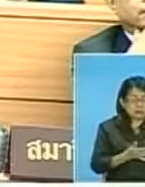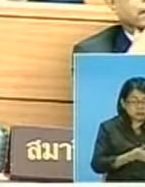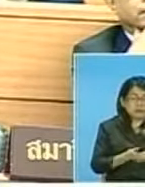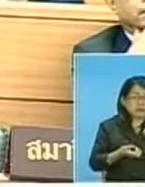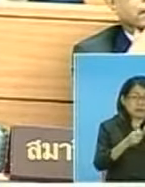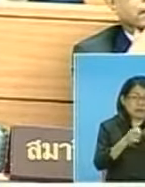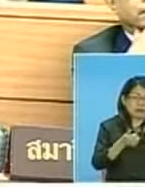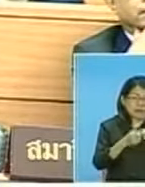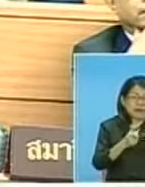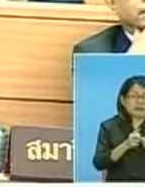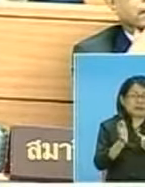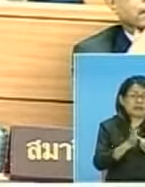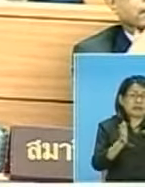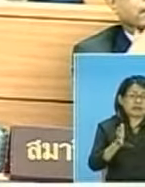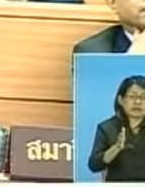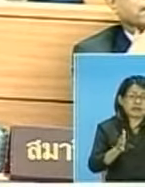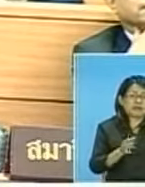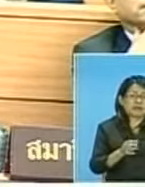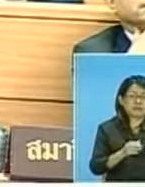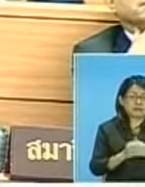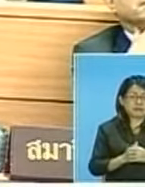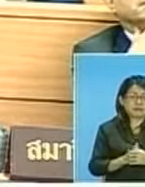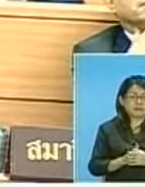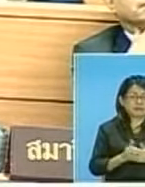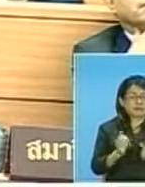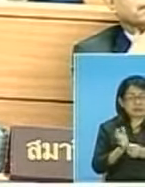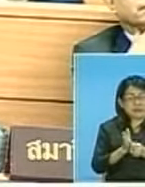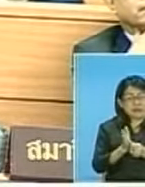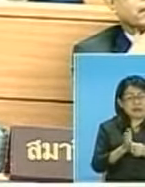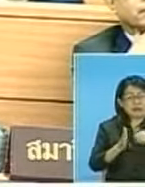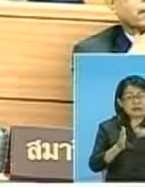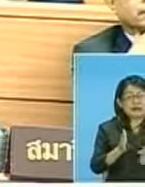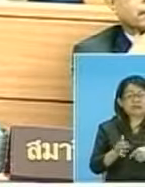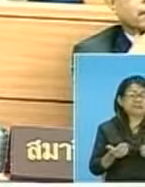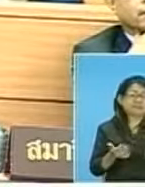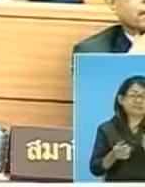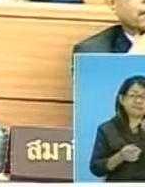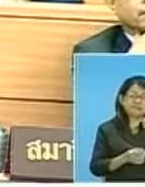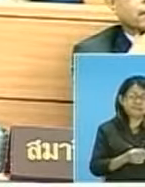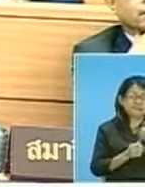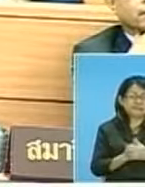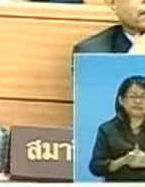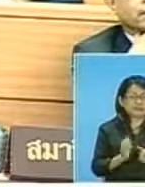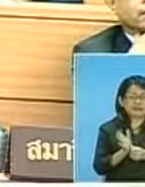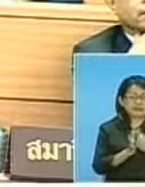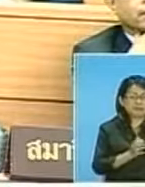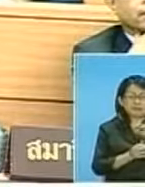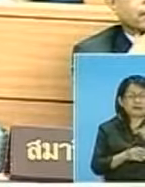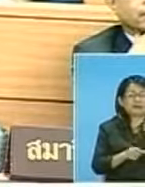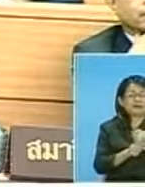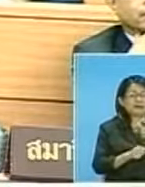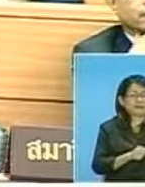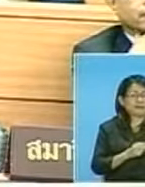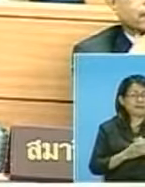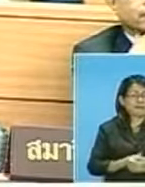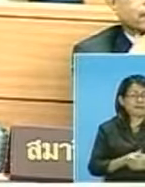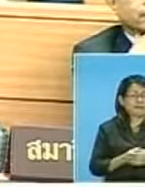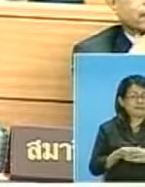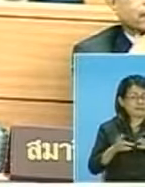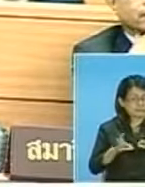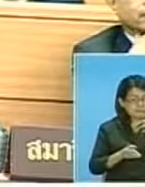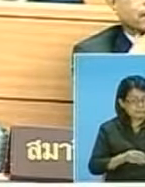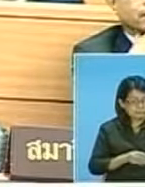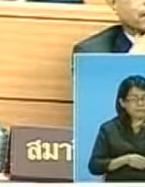แก้ไขทีหลังตอนนั้นก็จะเป็นการแก้ที่สายเกินไปแล้วคือสายเกินกว่าที่จะแก้ไขได้วิธี